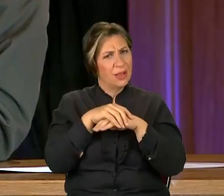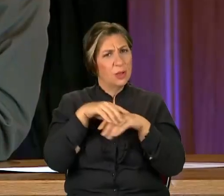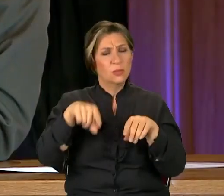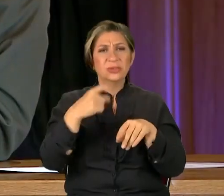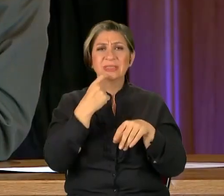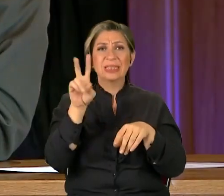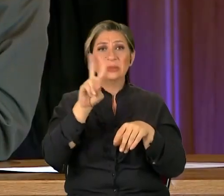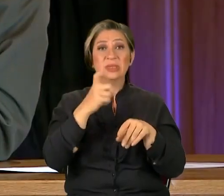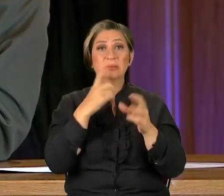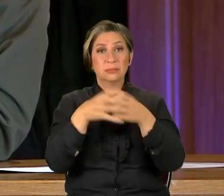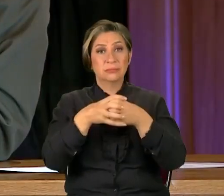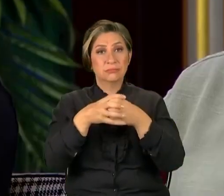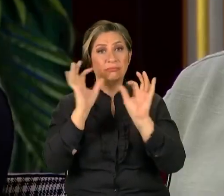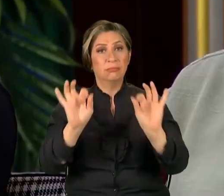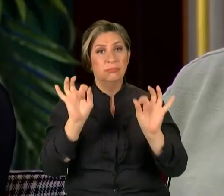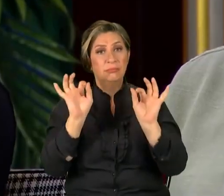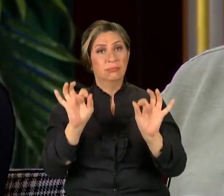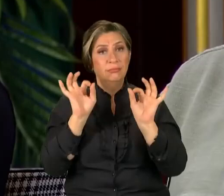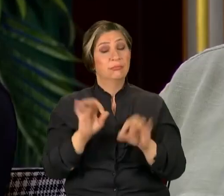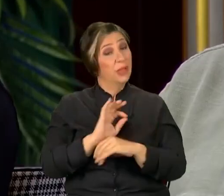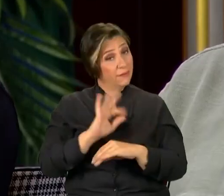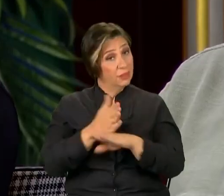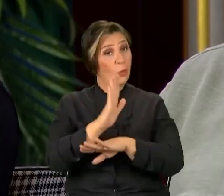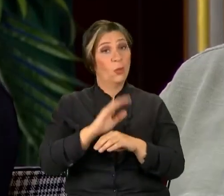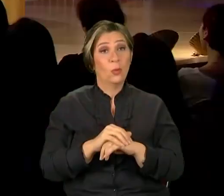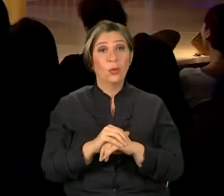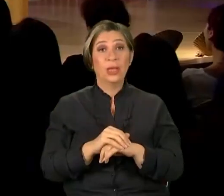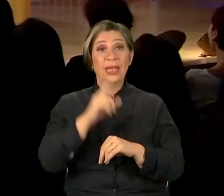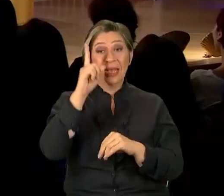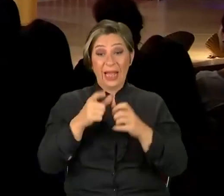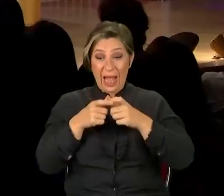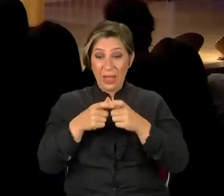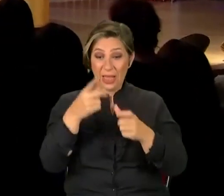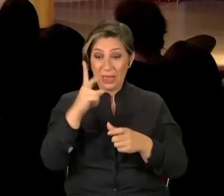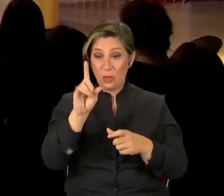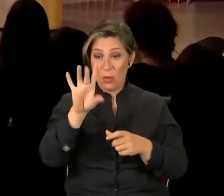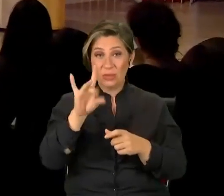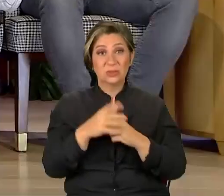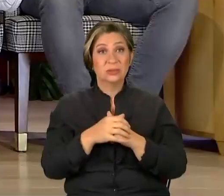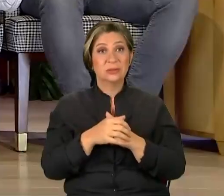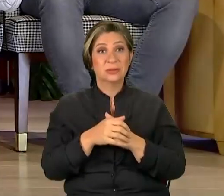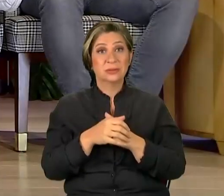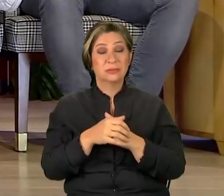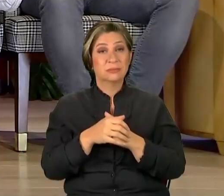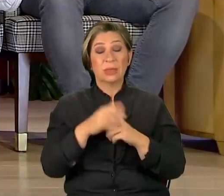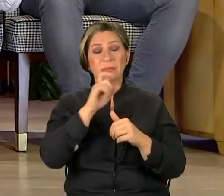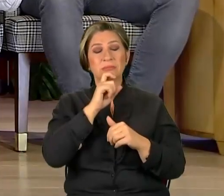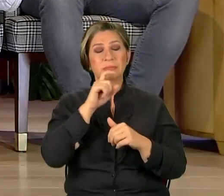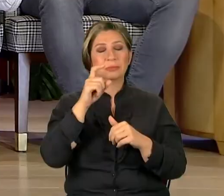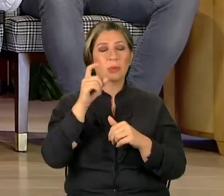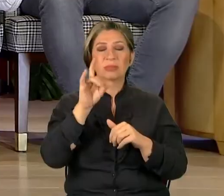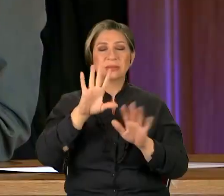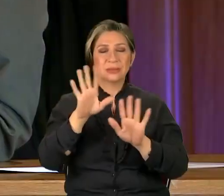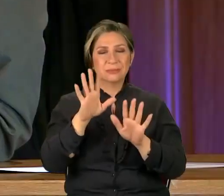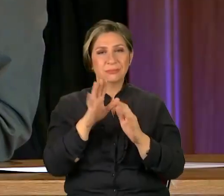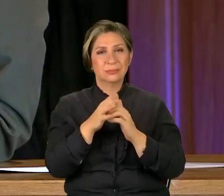sene 20. yılınız. Aynen. Bu sene 20. yılımız. Aynen öyle. Vallahi ilk albümümüzün 15. 15. Evet. Çok acayip bir şey ya.